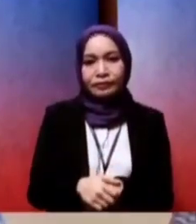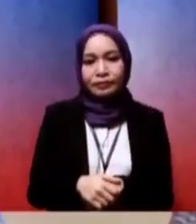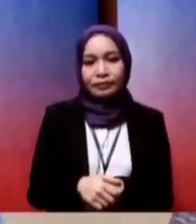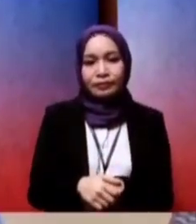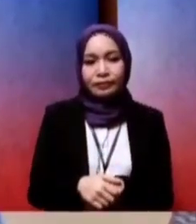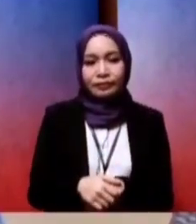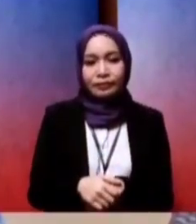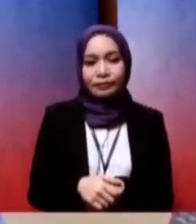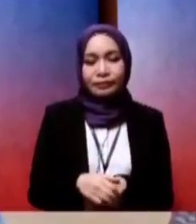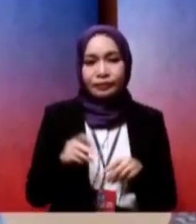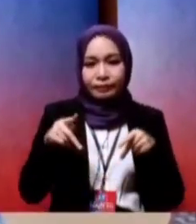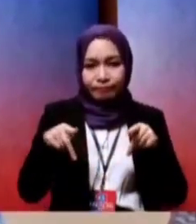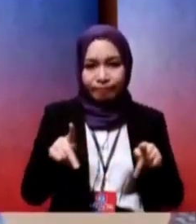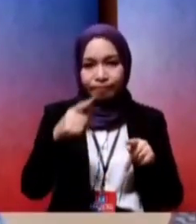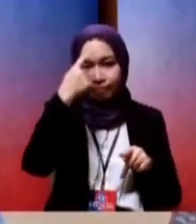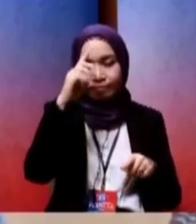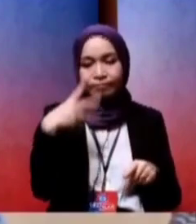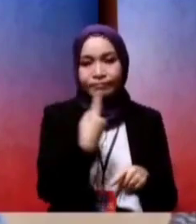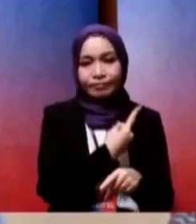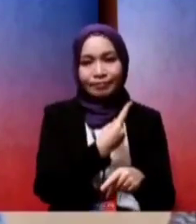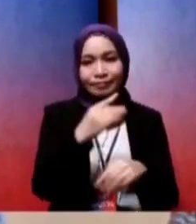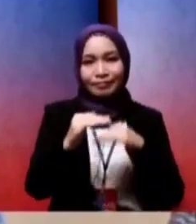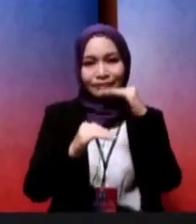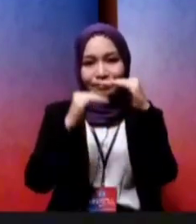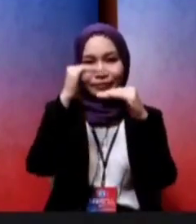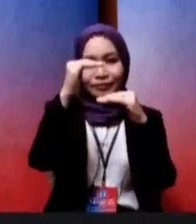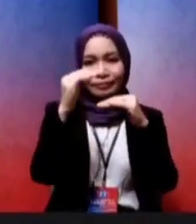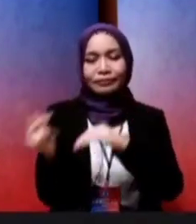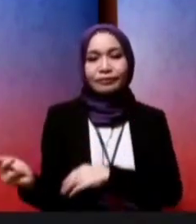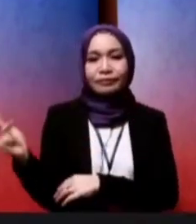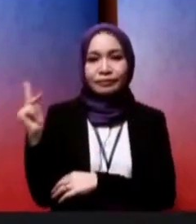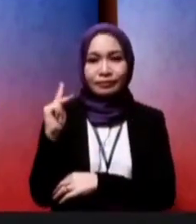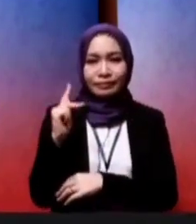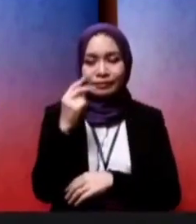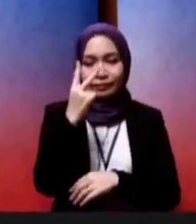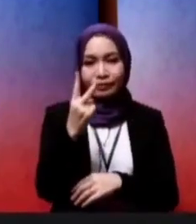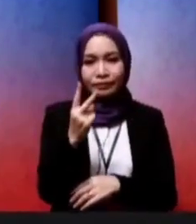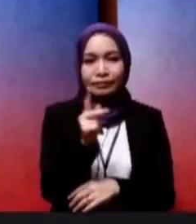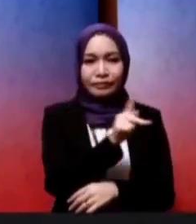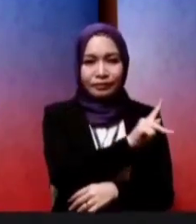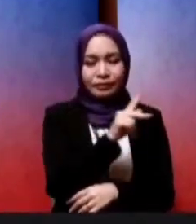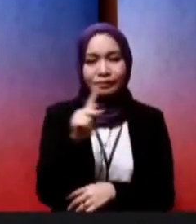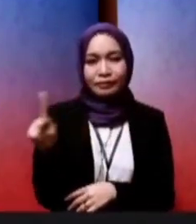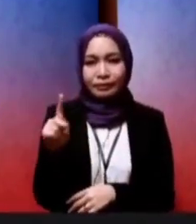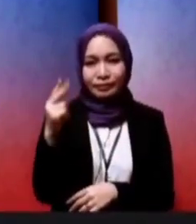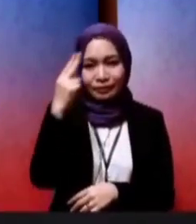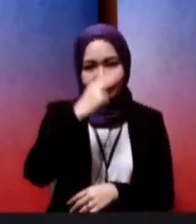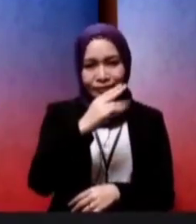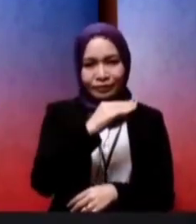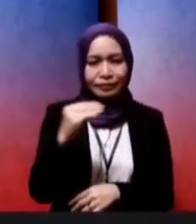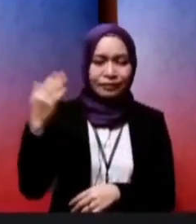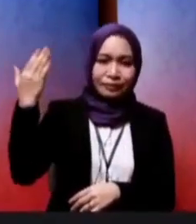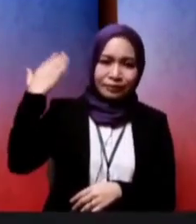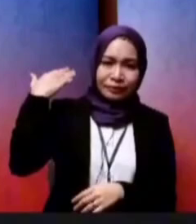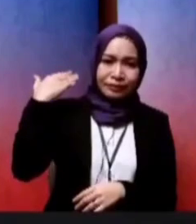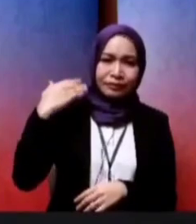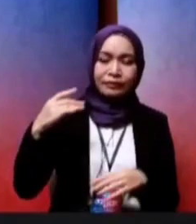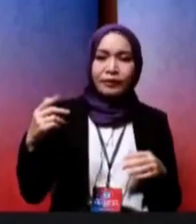puk inilah lihat kiri kanan depan belakang inilah teman-teman nak berlawan pun dalam